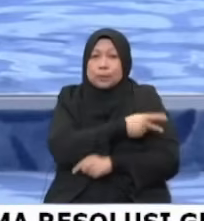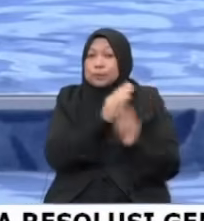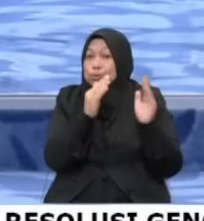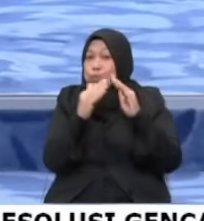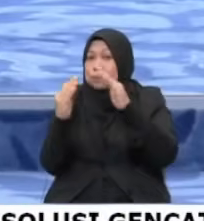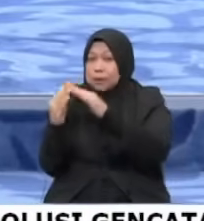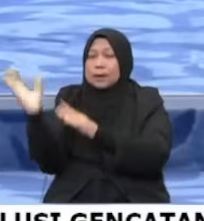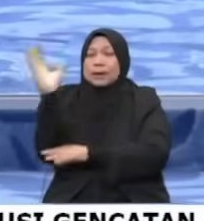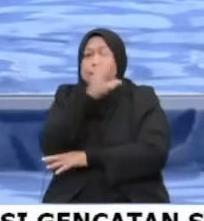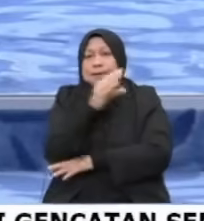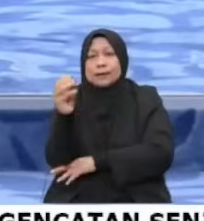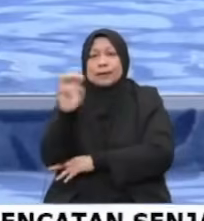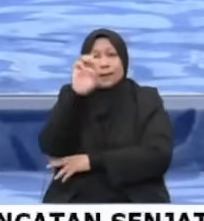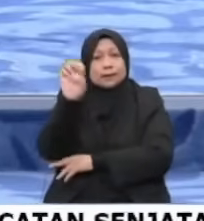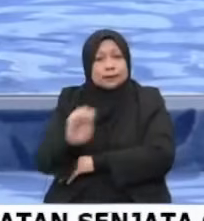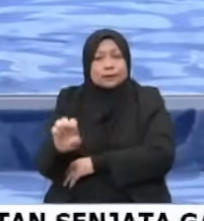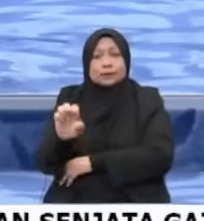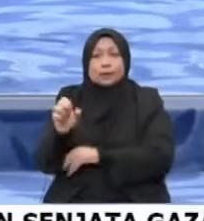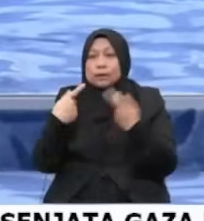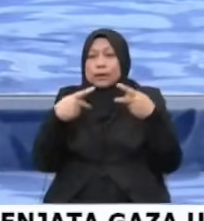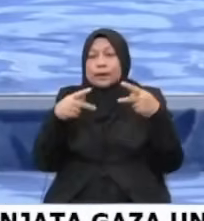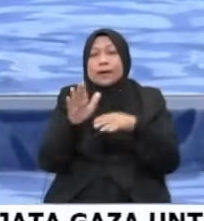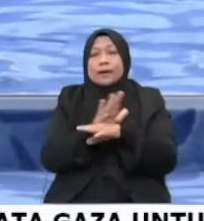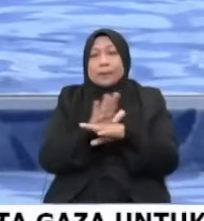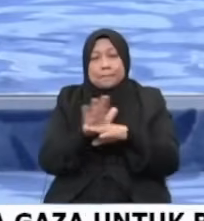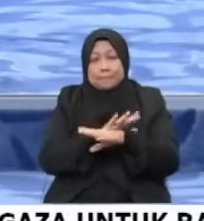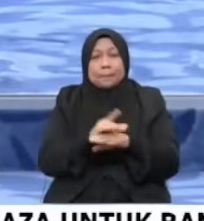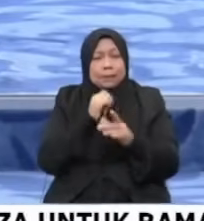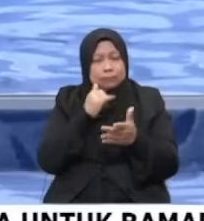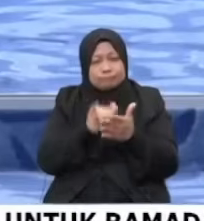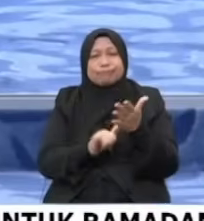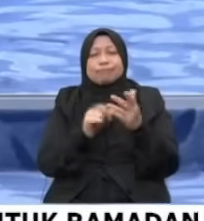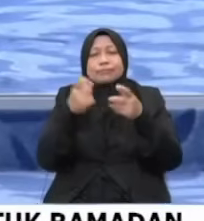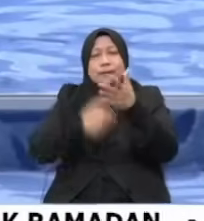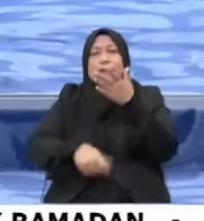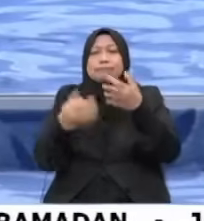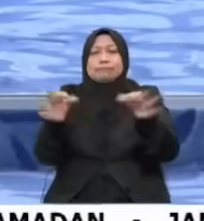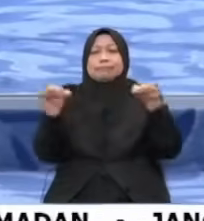kediaman dan bekalan elektrik pada pramis peniaga semua itu